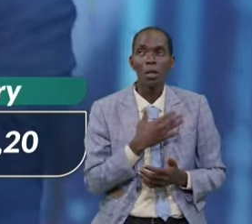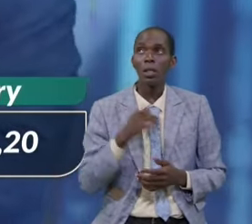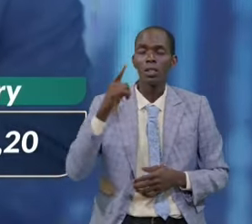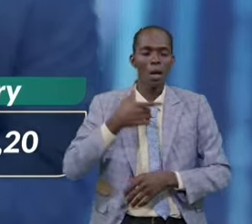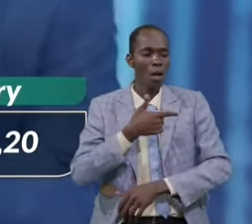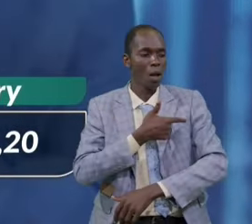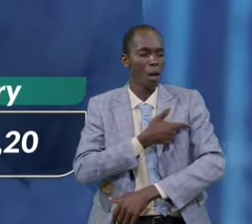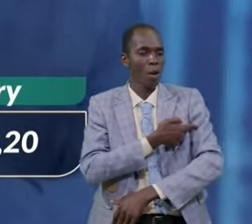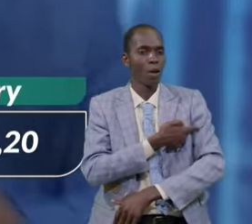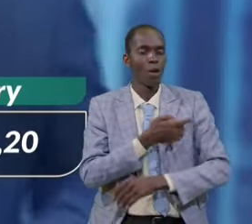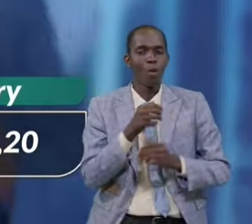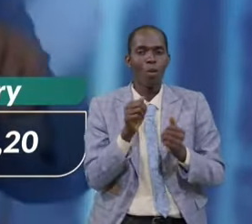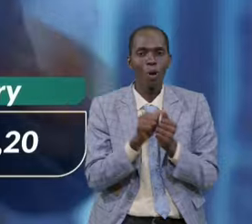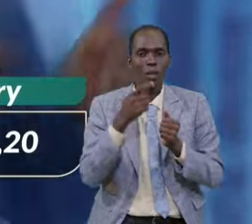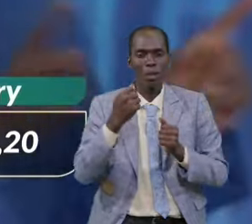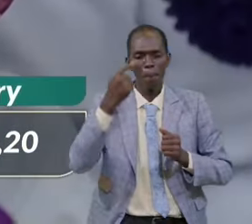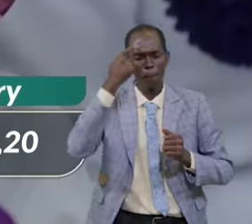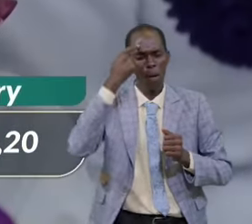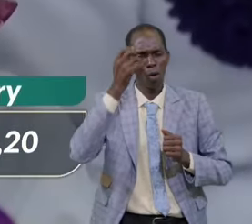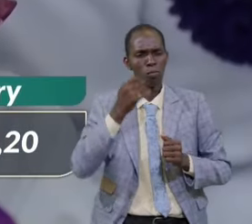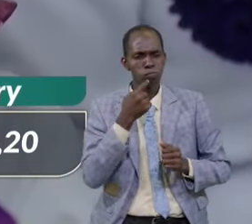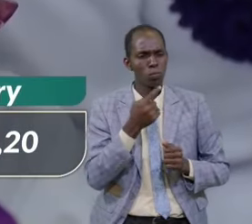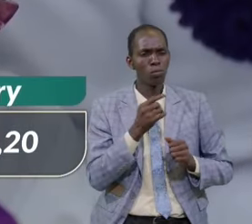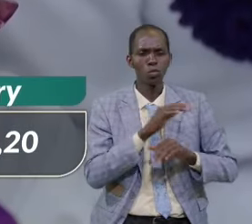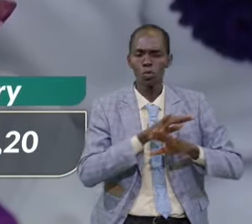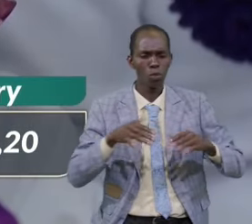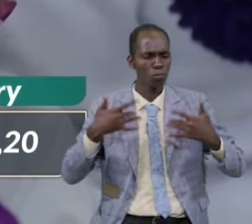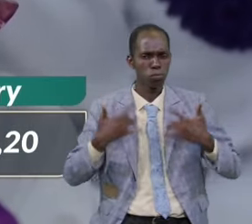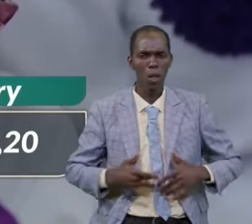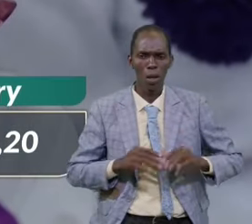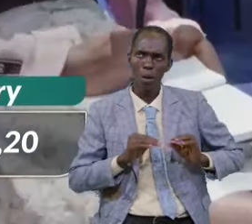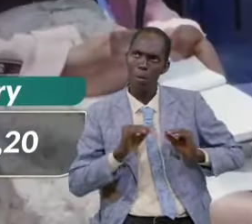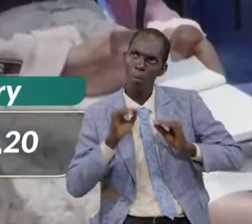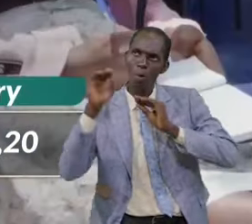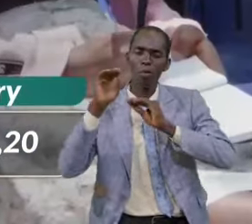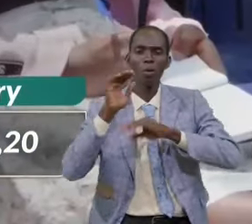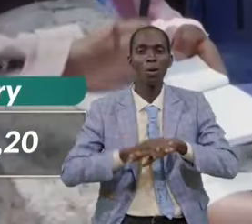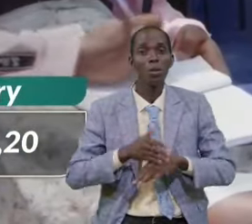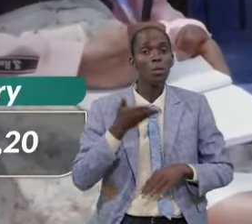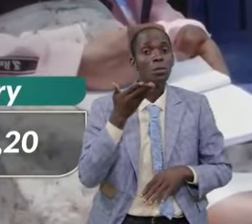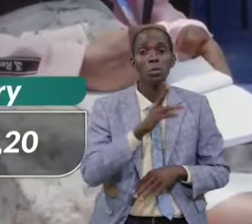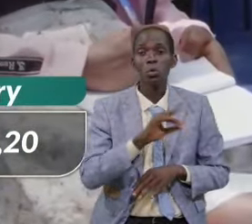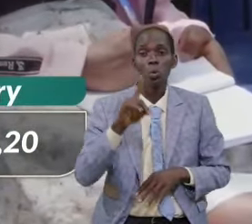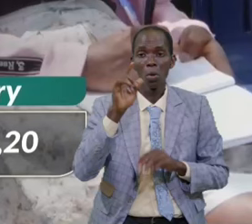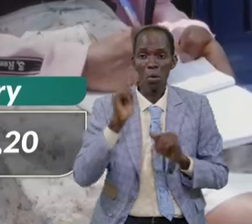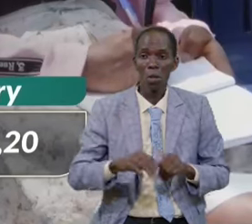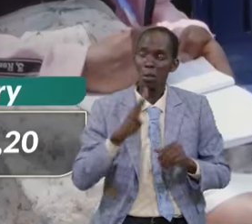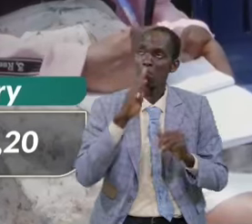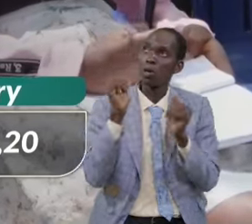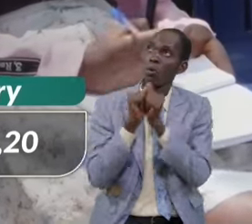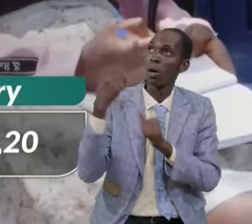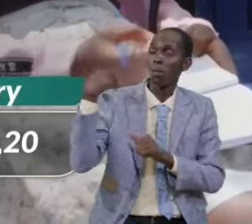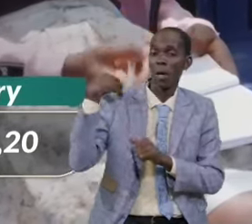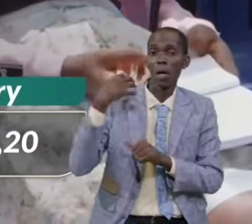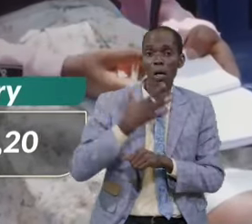encore, il vous injecte avec la pensée pour avancer. Il n'y a personne qui puisse être avec le Maître et